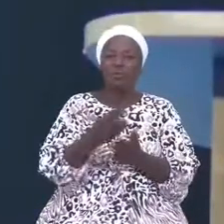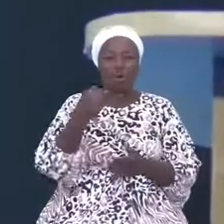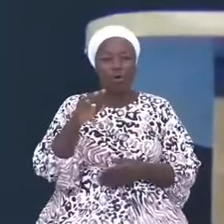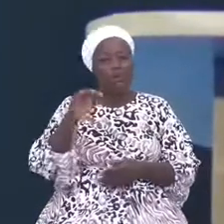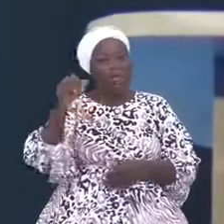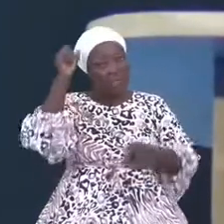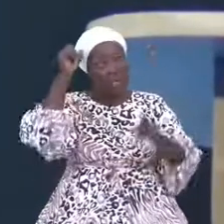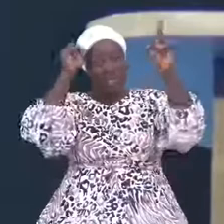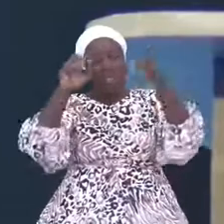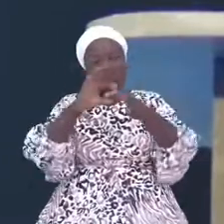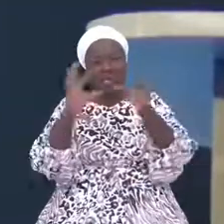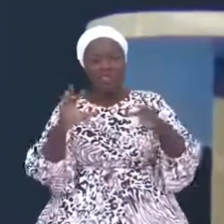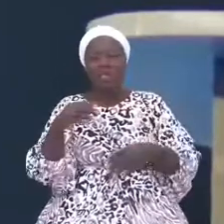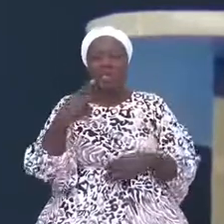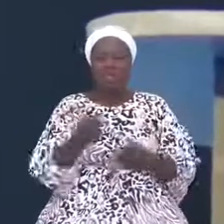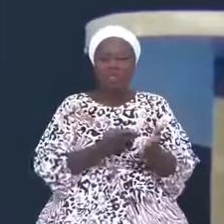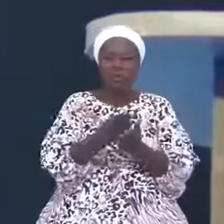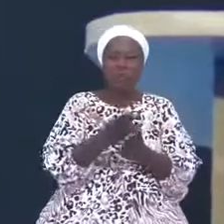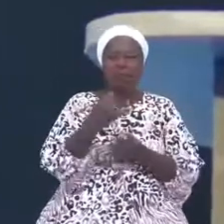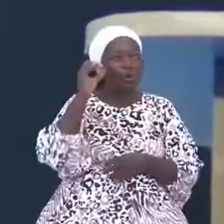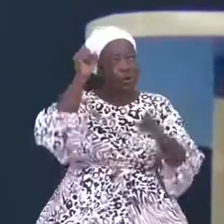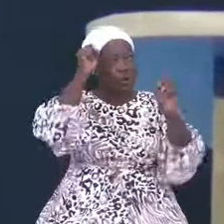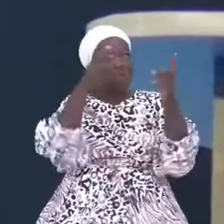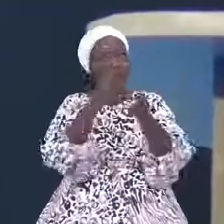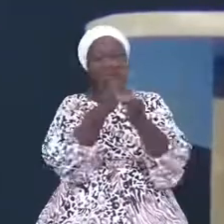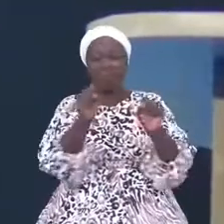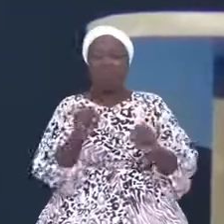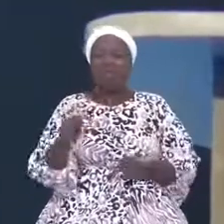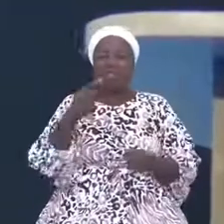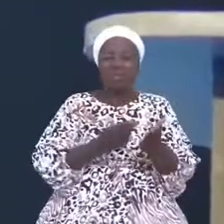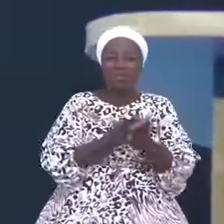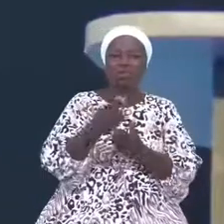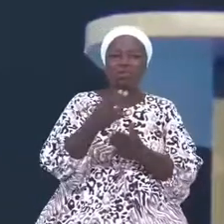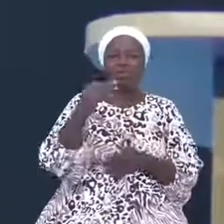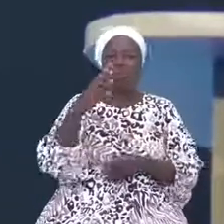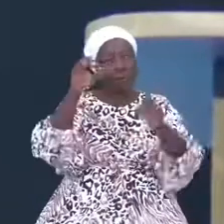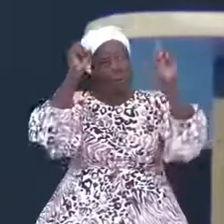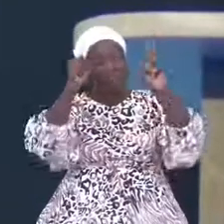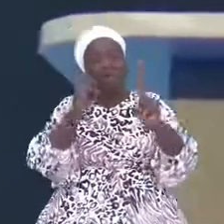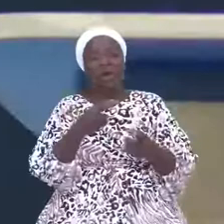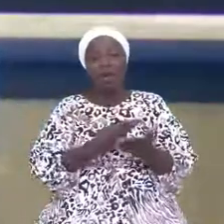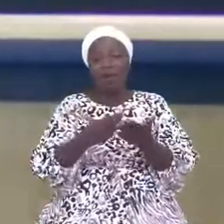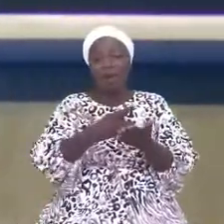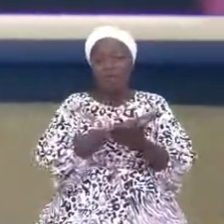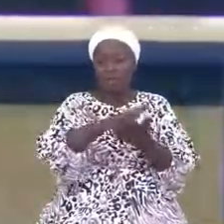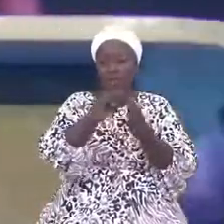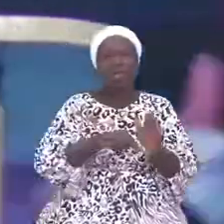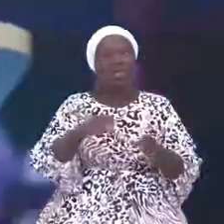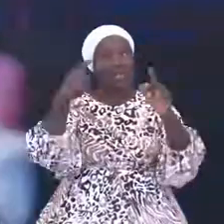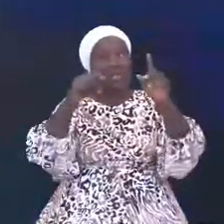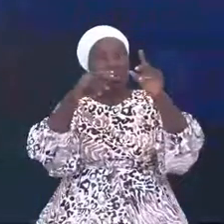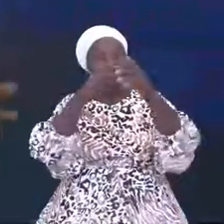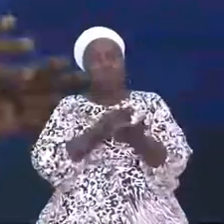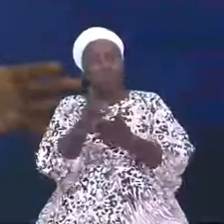de la vérité de sa libération, la vérité de sa rédemption, la